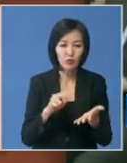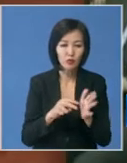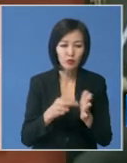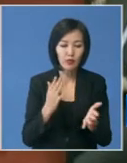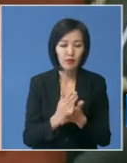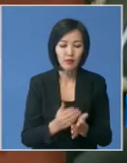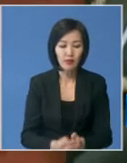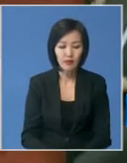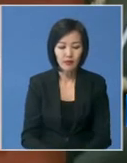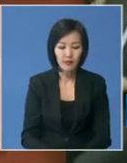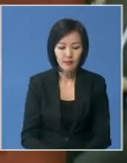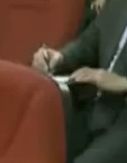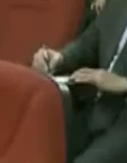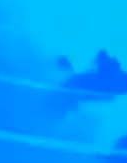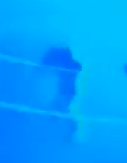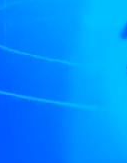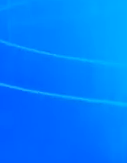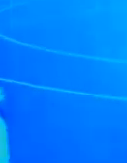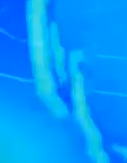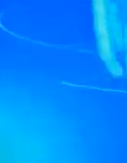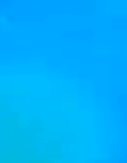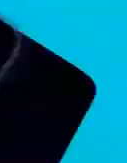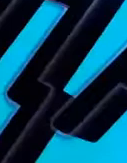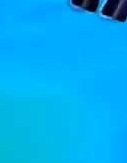Маматаев, Жетісу телеарнасы.